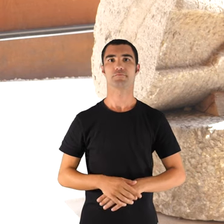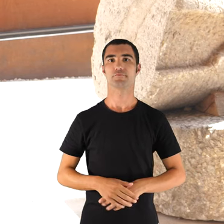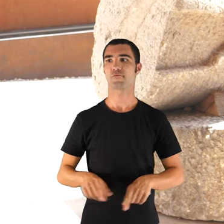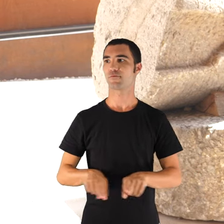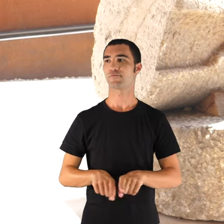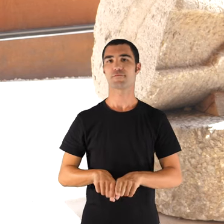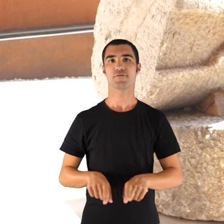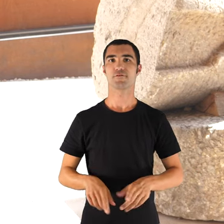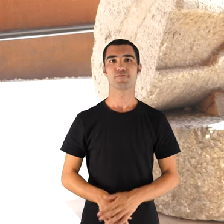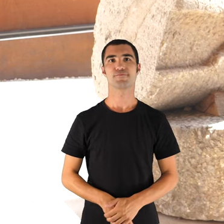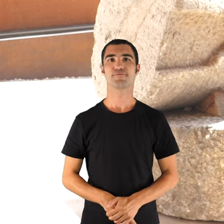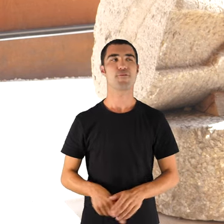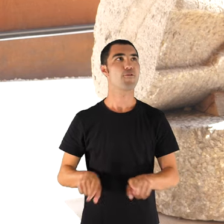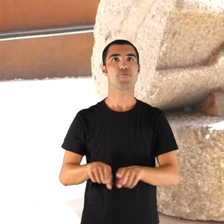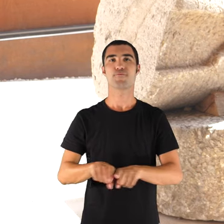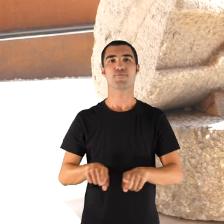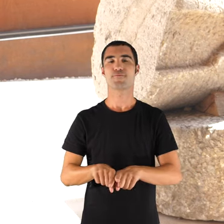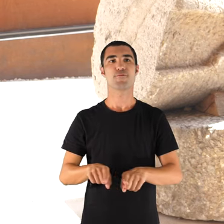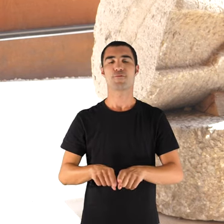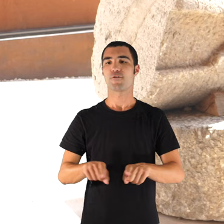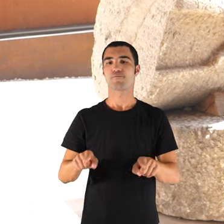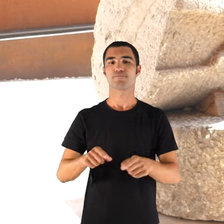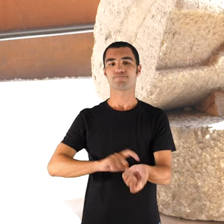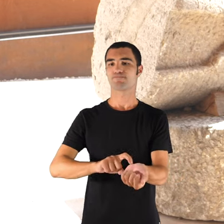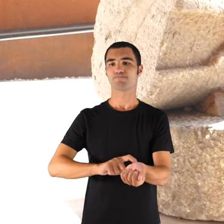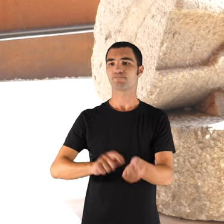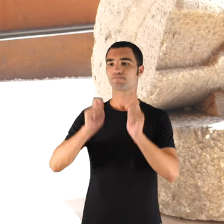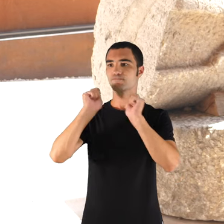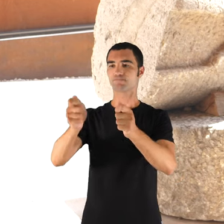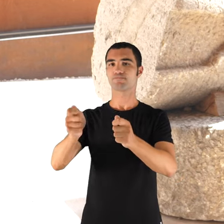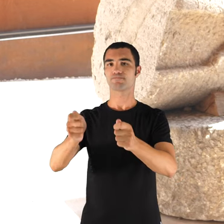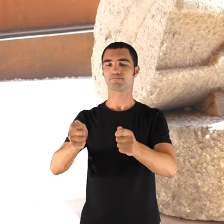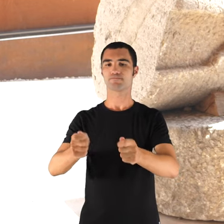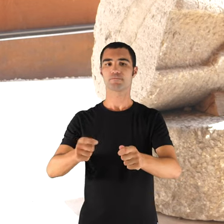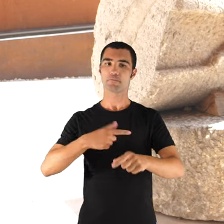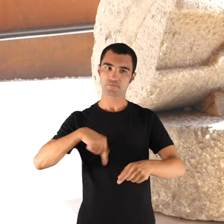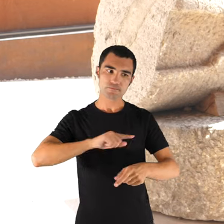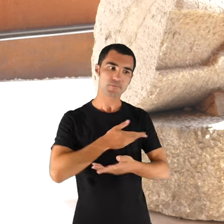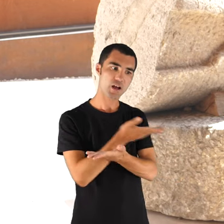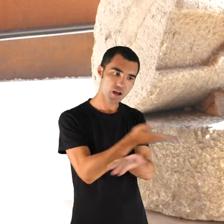és una manera de mirar d'ajudar a tot el que és el sector